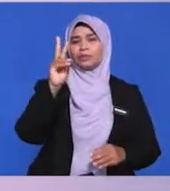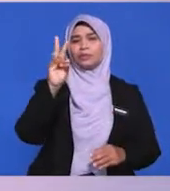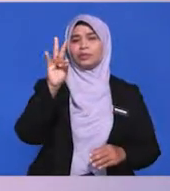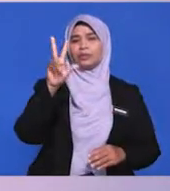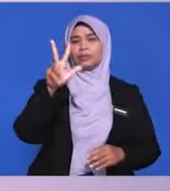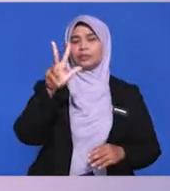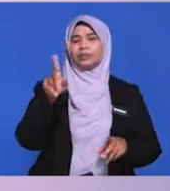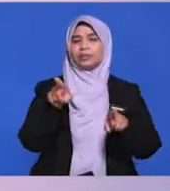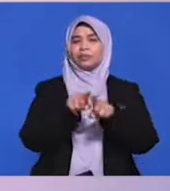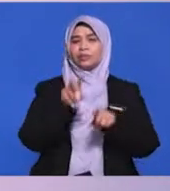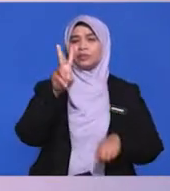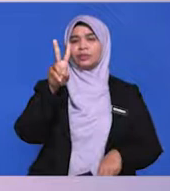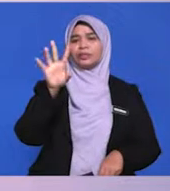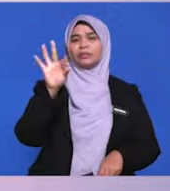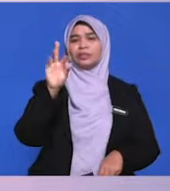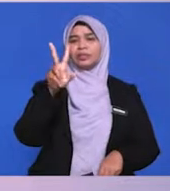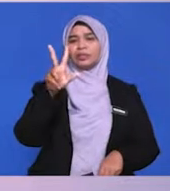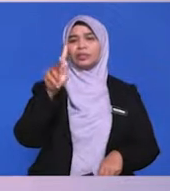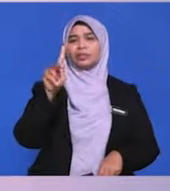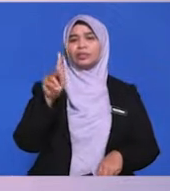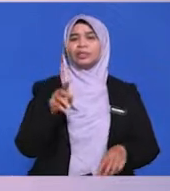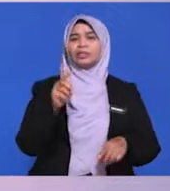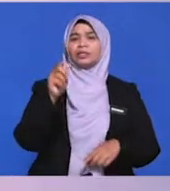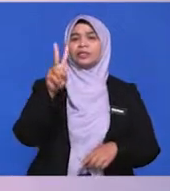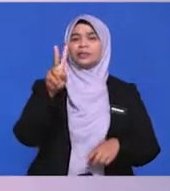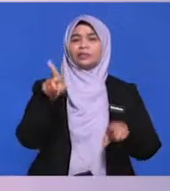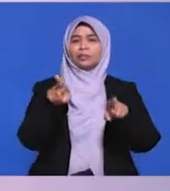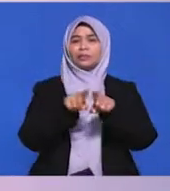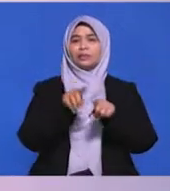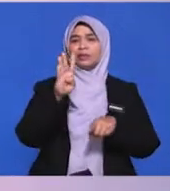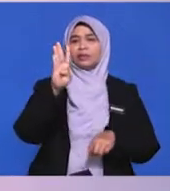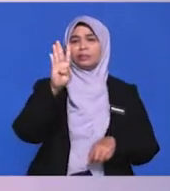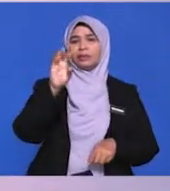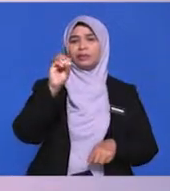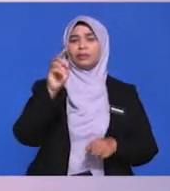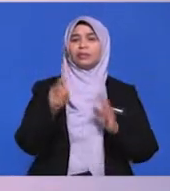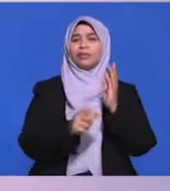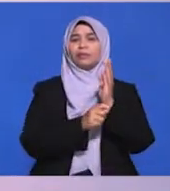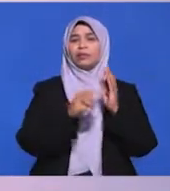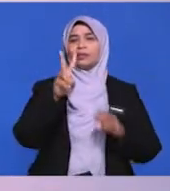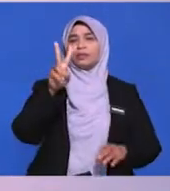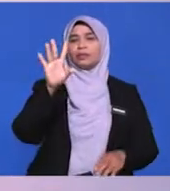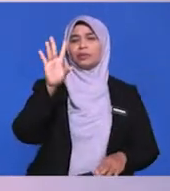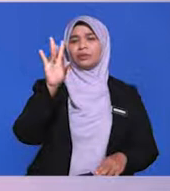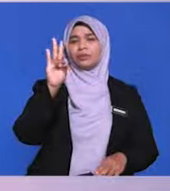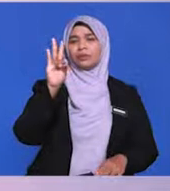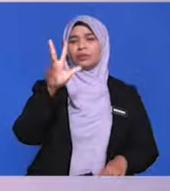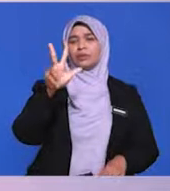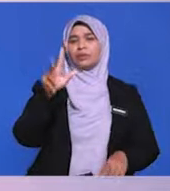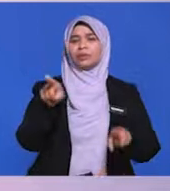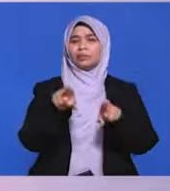293 Kelvin T2 = 42 73 =